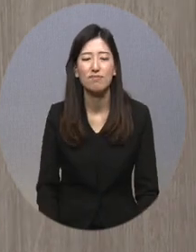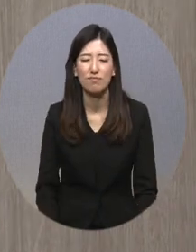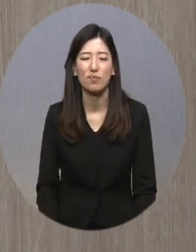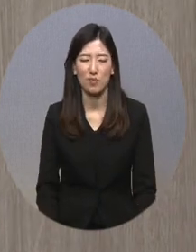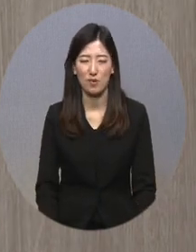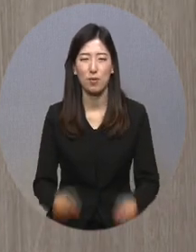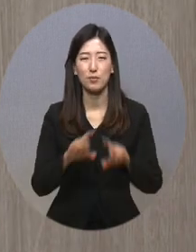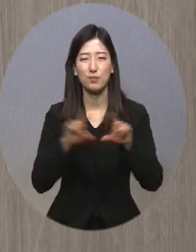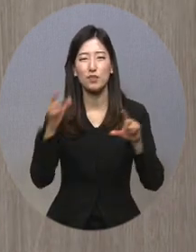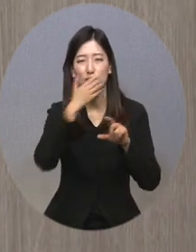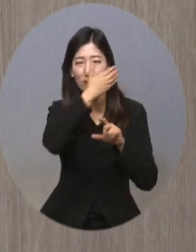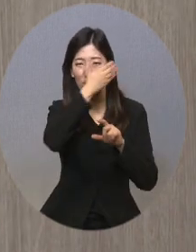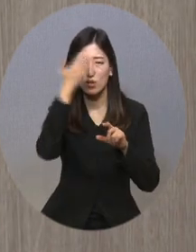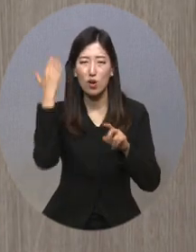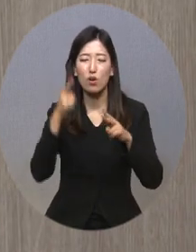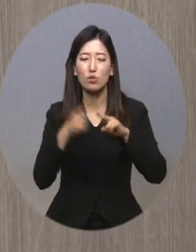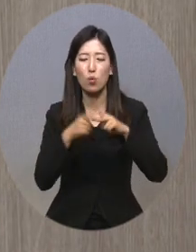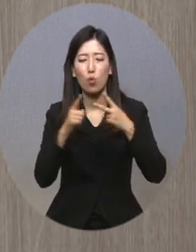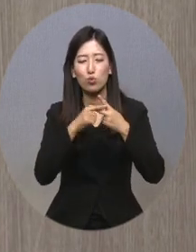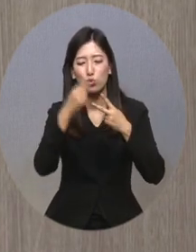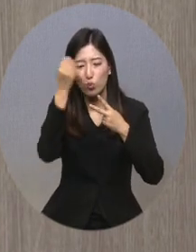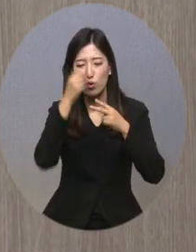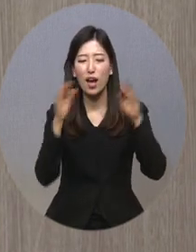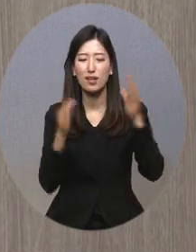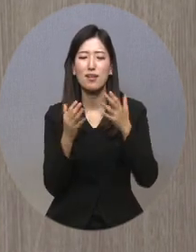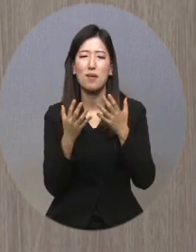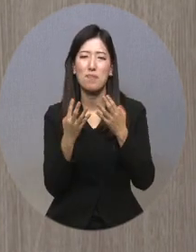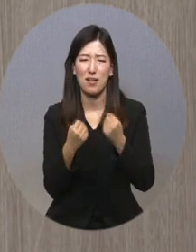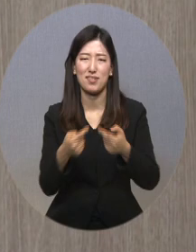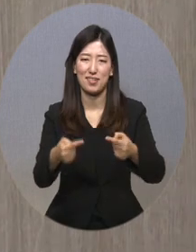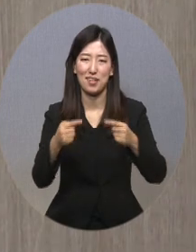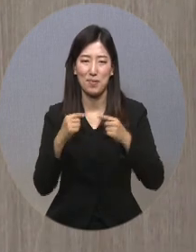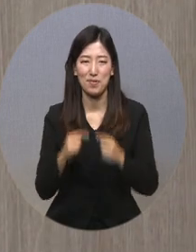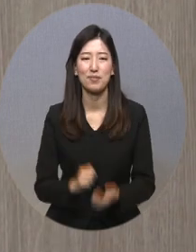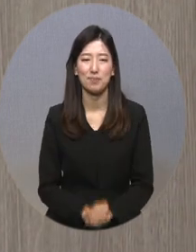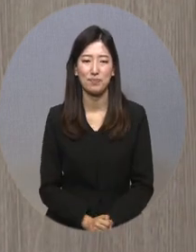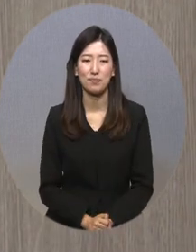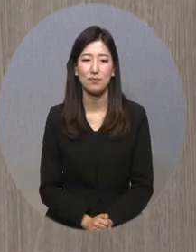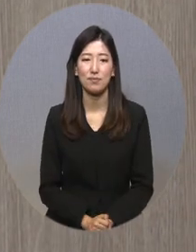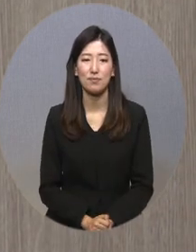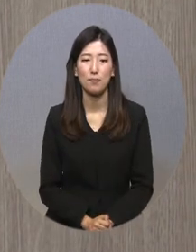좀 많은데요. 그들은 또 청소년이기 때문에 아직